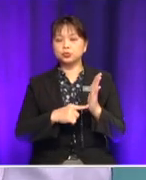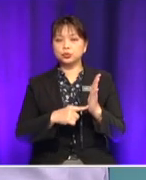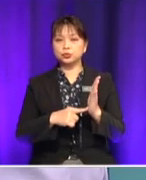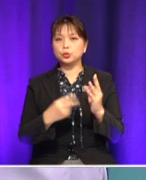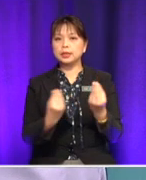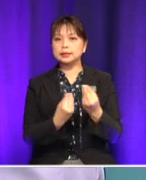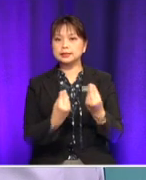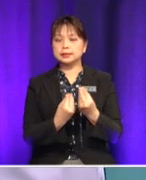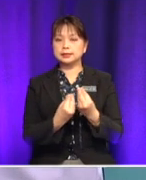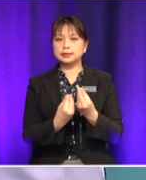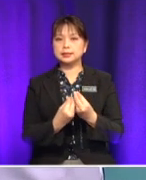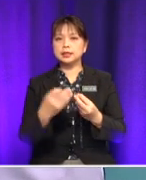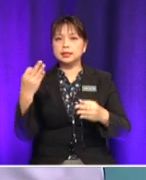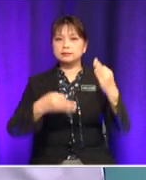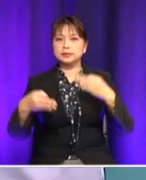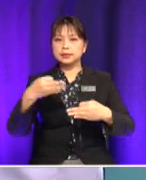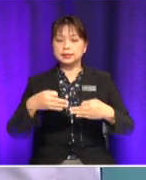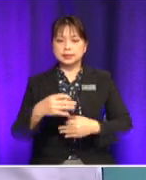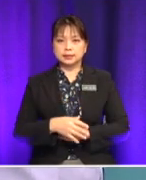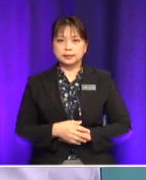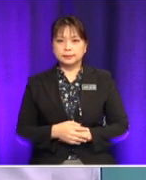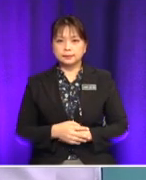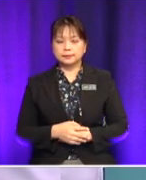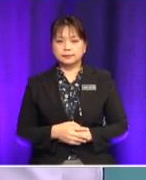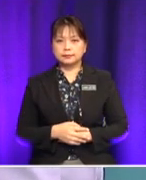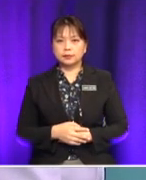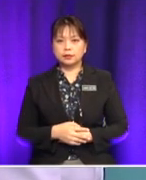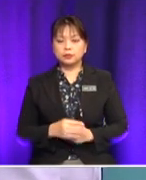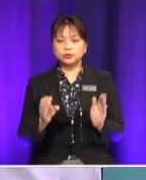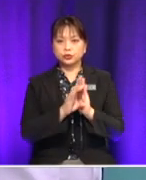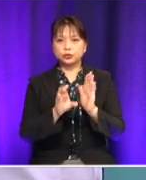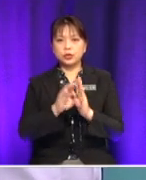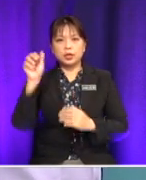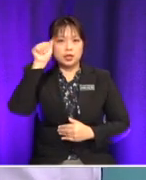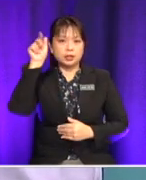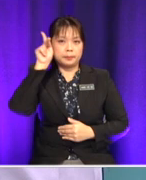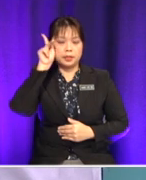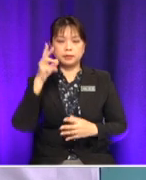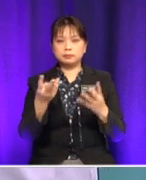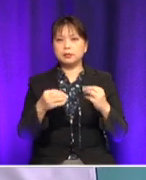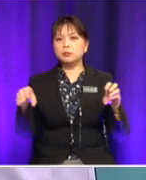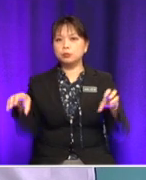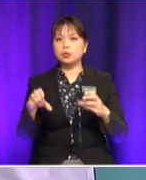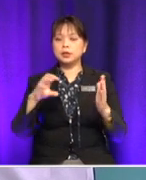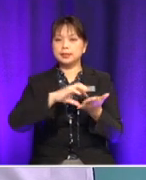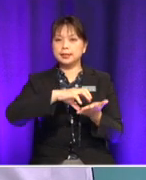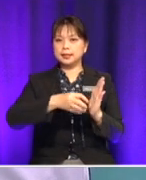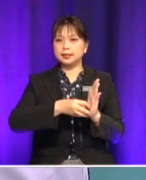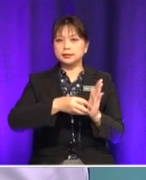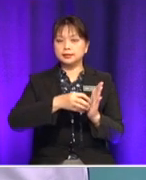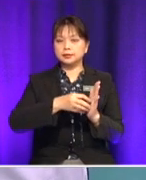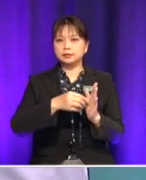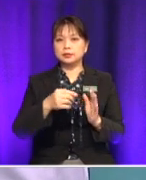kepentingannya aku kuantity Fizi ini Okelah Akmal pergi anak buat eee Oke kita buat C biasanya